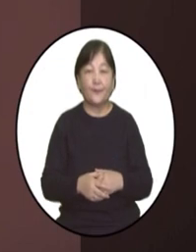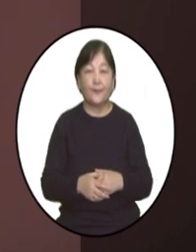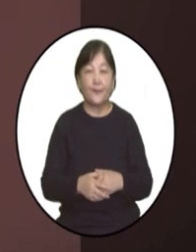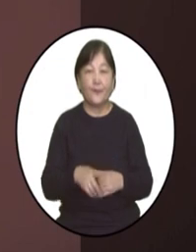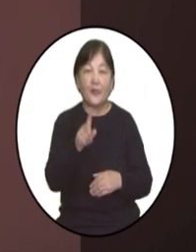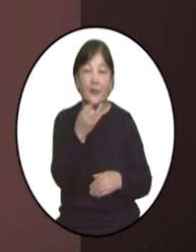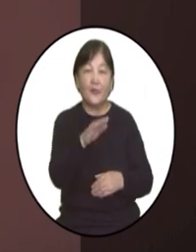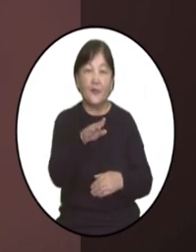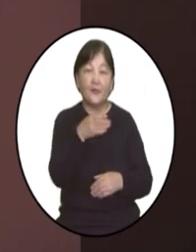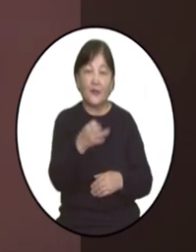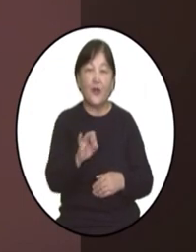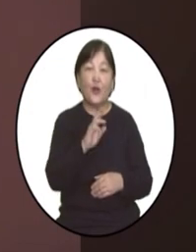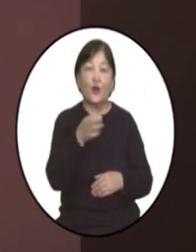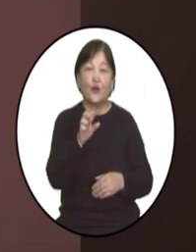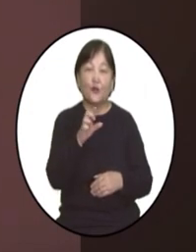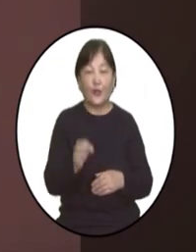Хийтэй колбны мас